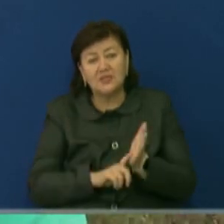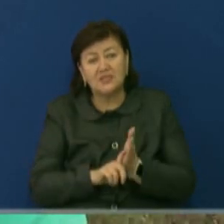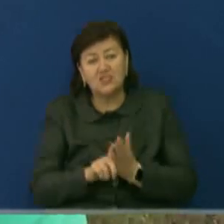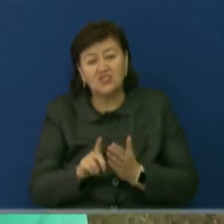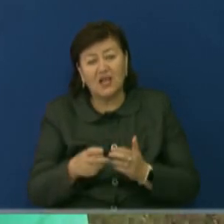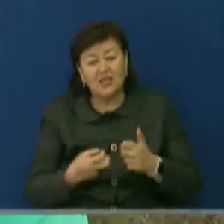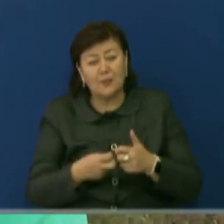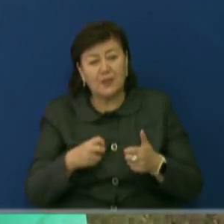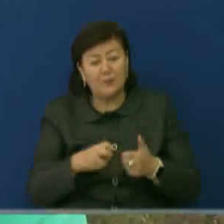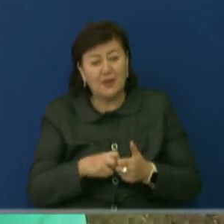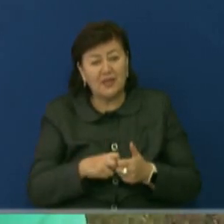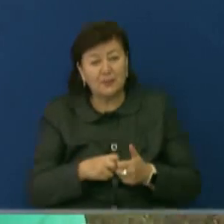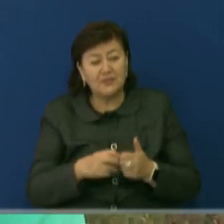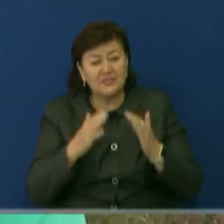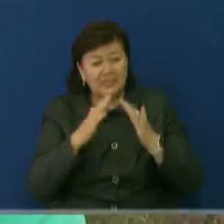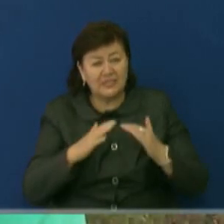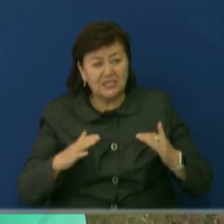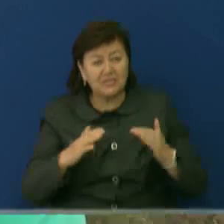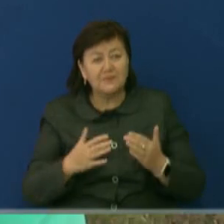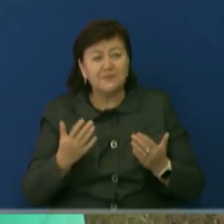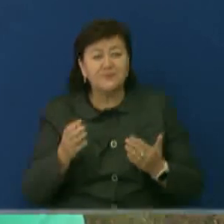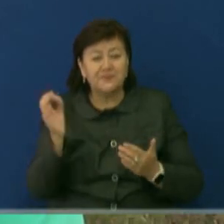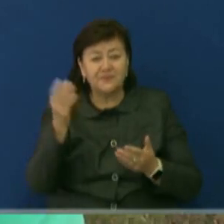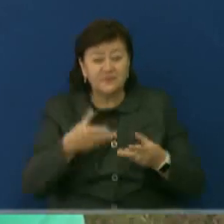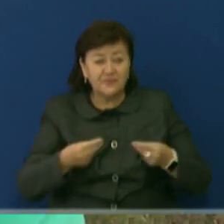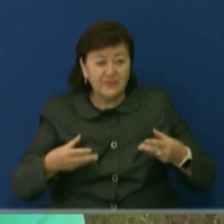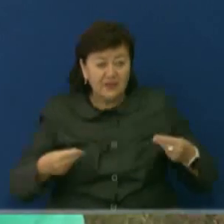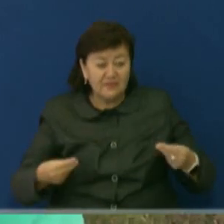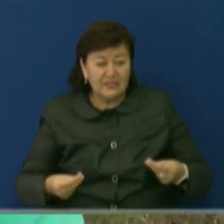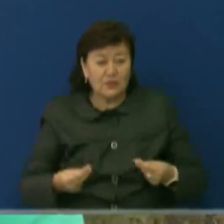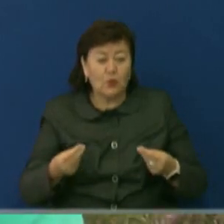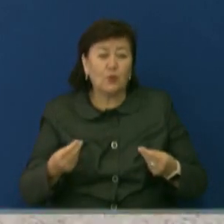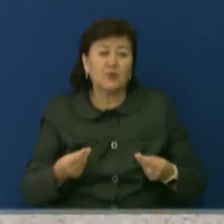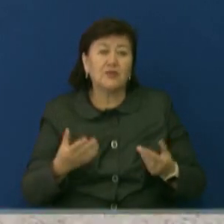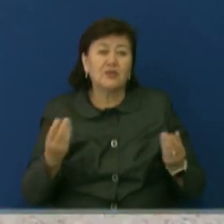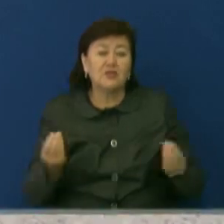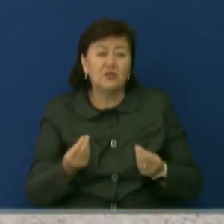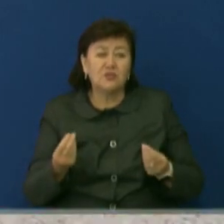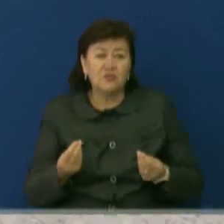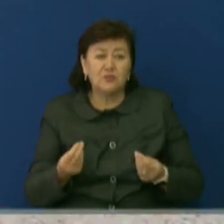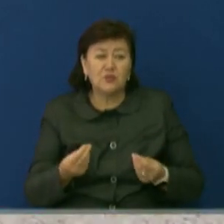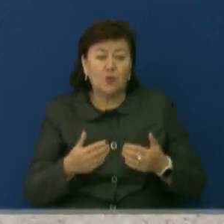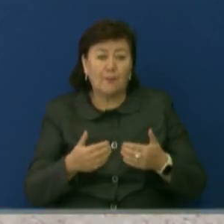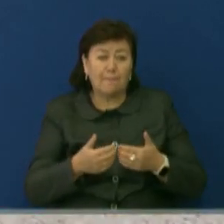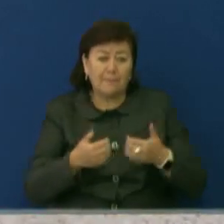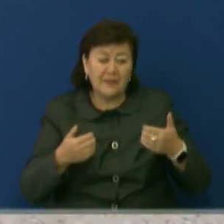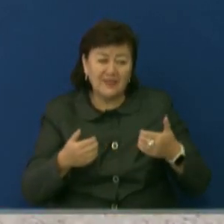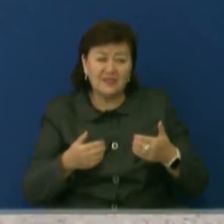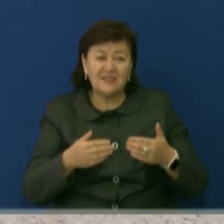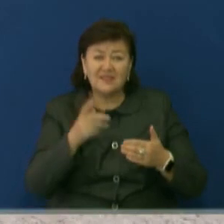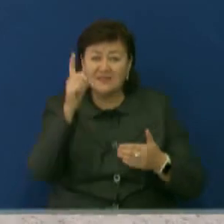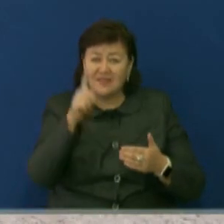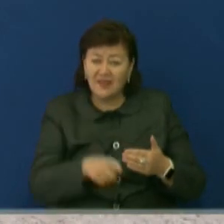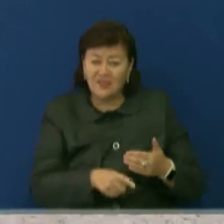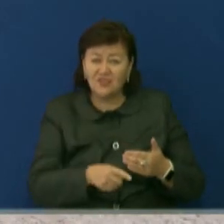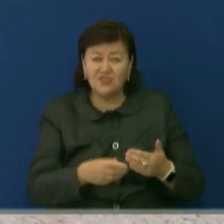крышей. Весной через крышу вода проникала внутрь дома. Затем эта трещина. Есть еще множество и других проблем. Конечно же, мы обращались к